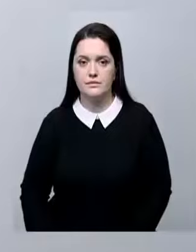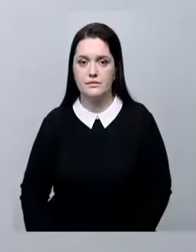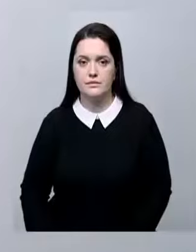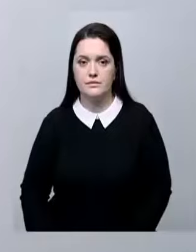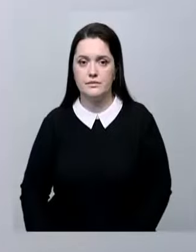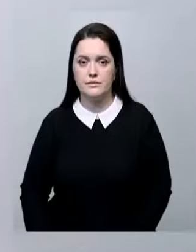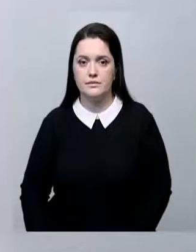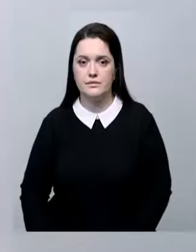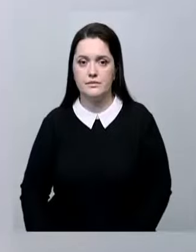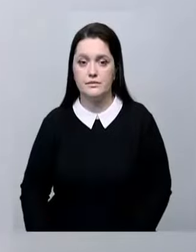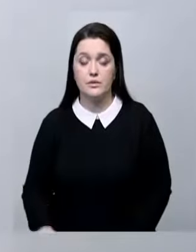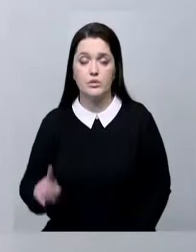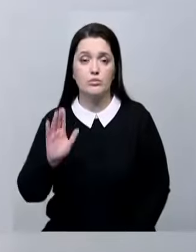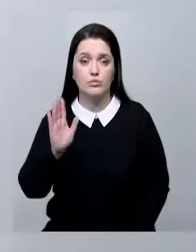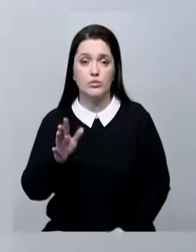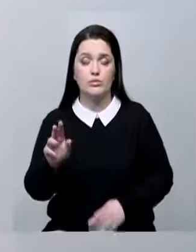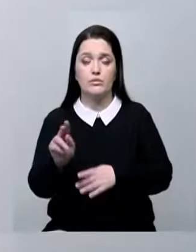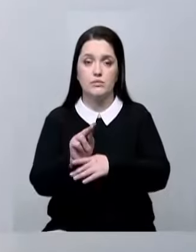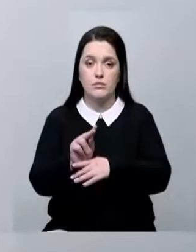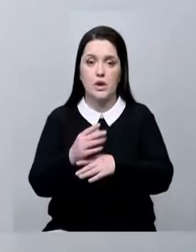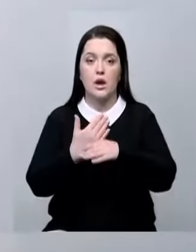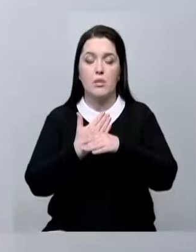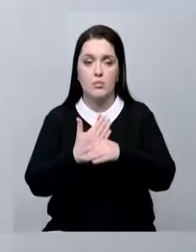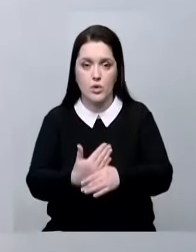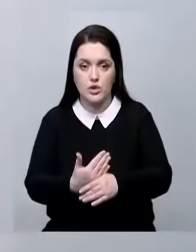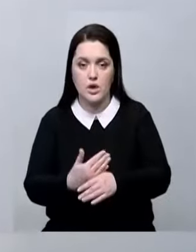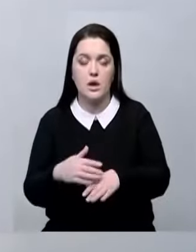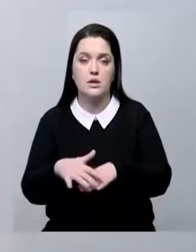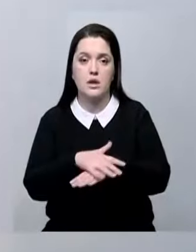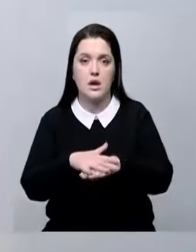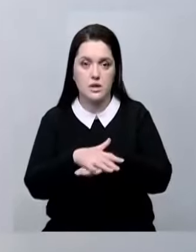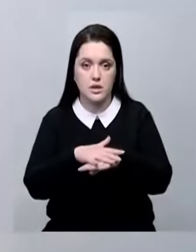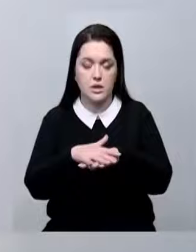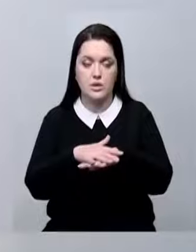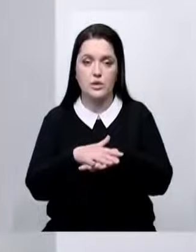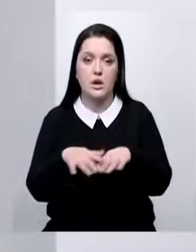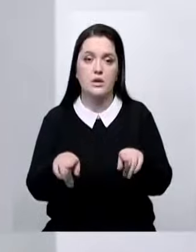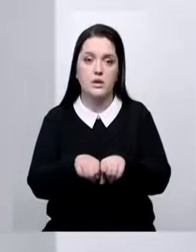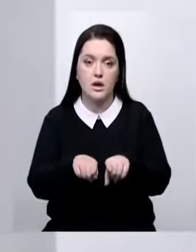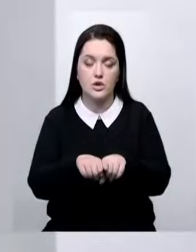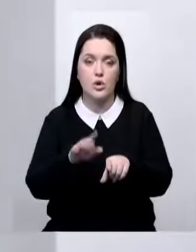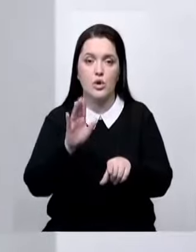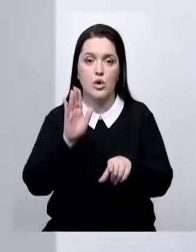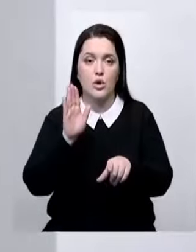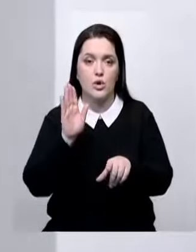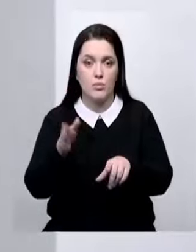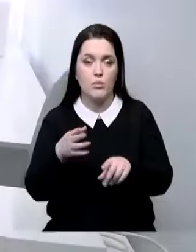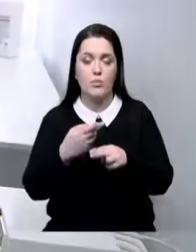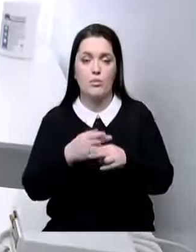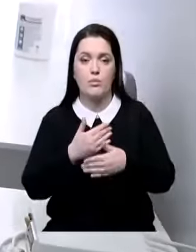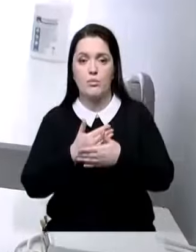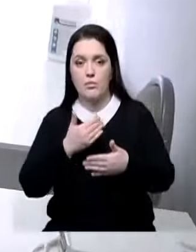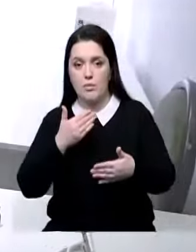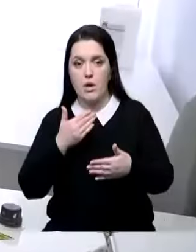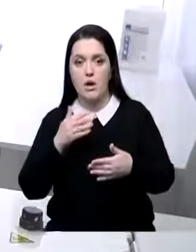Здесь будут оказываться первая медицинская санитарная помощь населению. Также будут проводиться профилактические